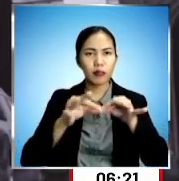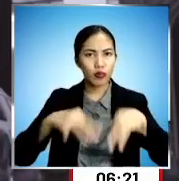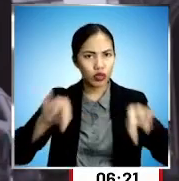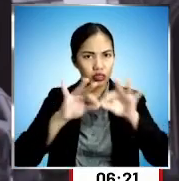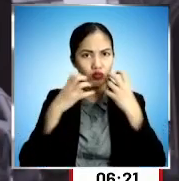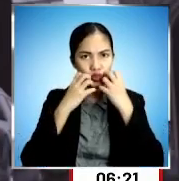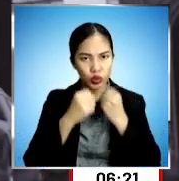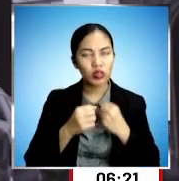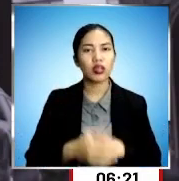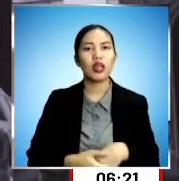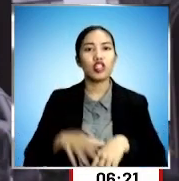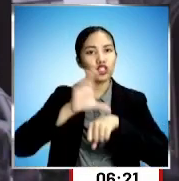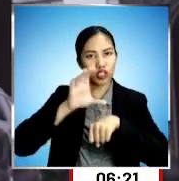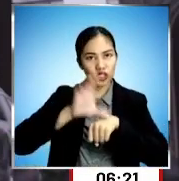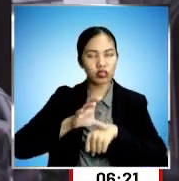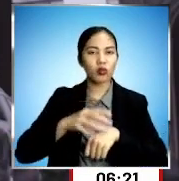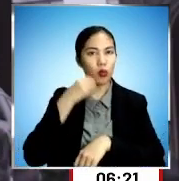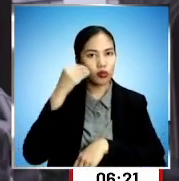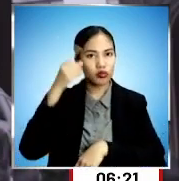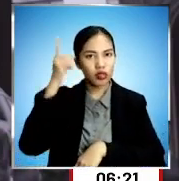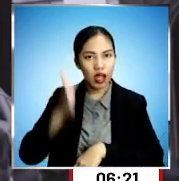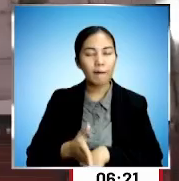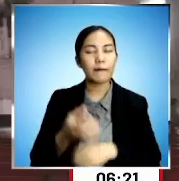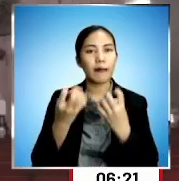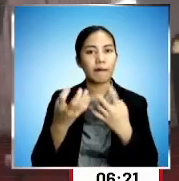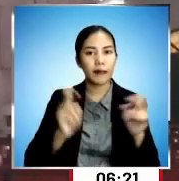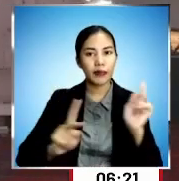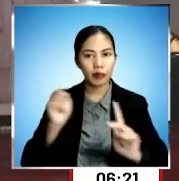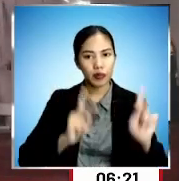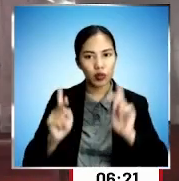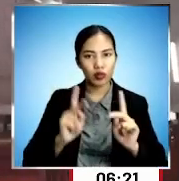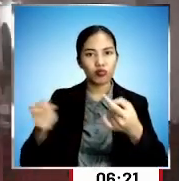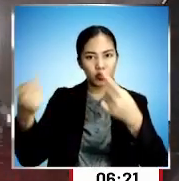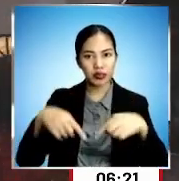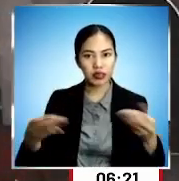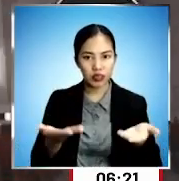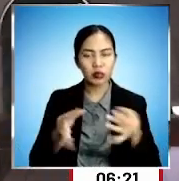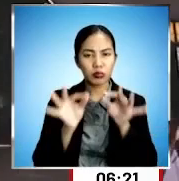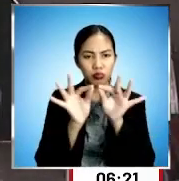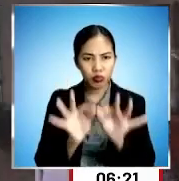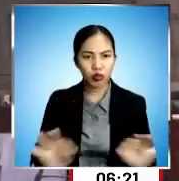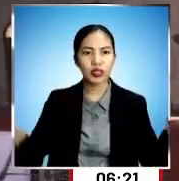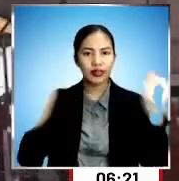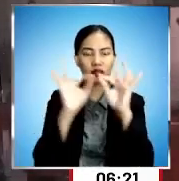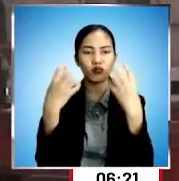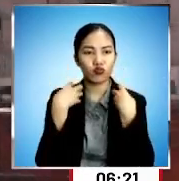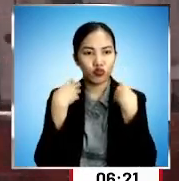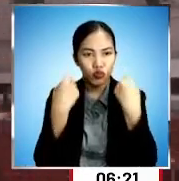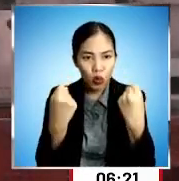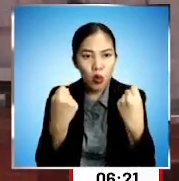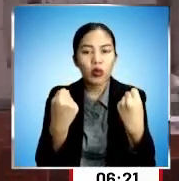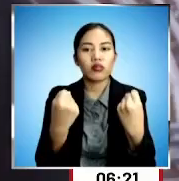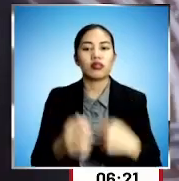at marami pong mananampalataya ang talagang dumudulog dito. Kaya napakahalaga po na matibay at maayos ang dambana ng